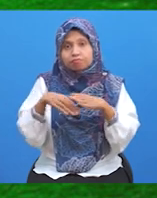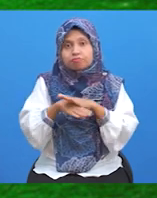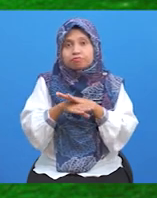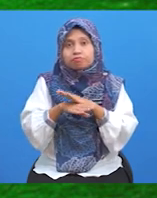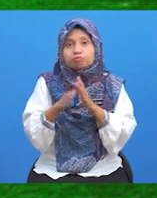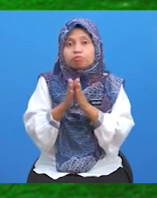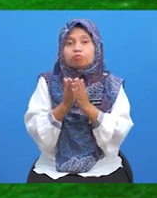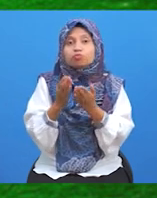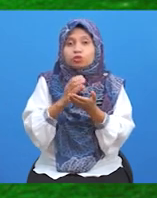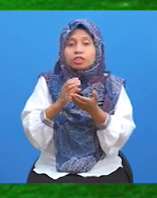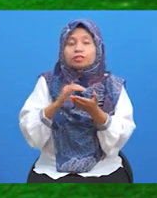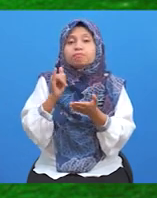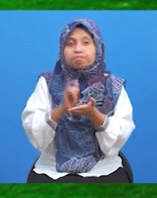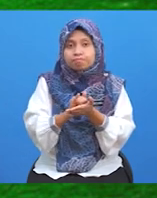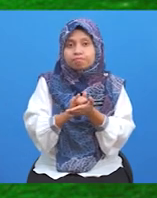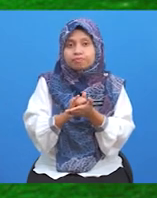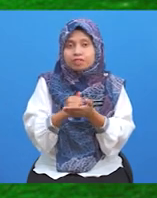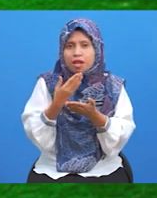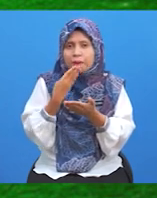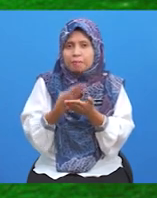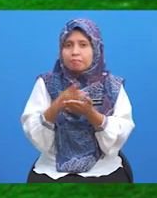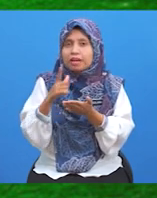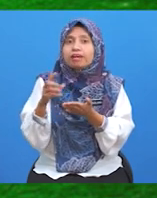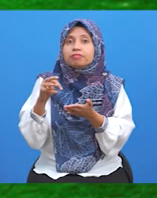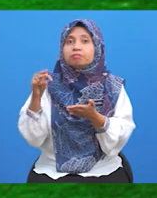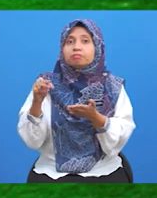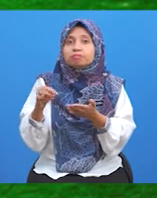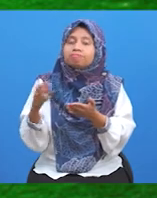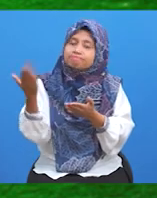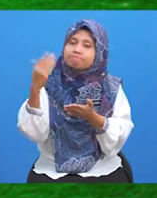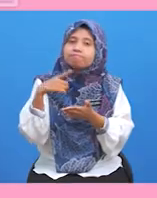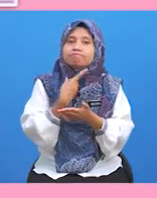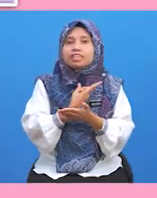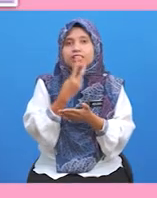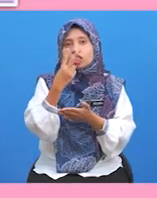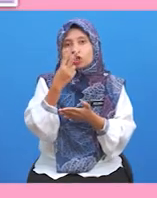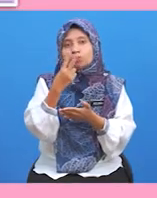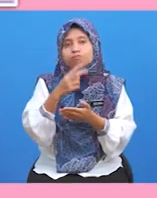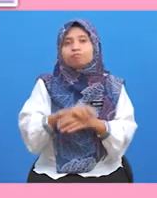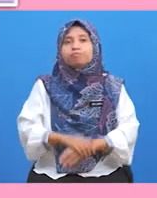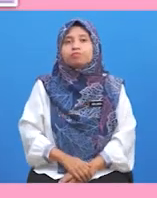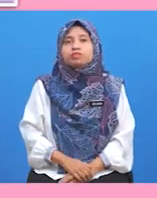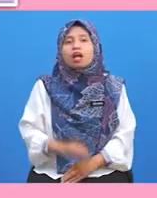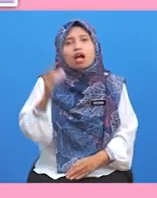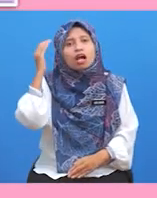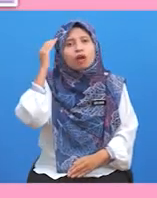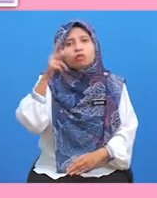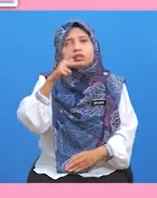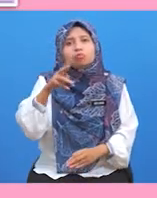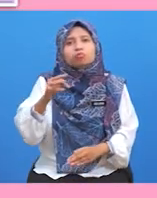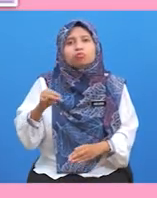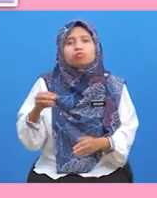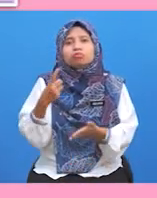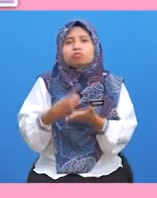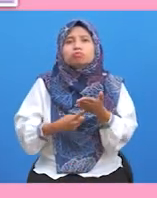di buku catatan tersebut. Baiklah murid-murid, jom kita lihat paparan yang pertama. Tahukah murid-murid apakah